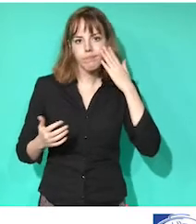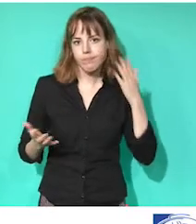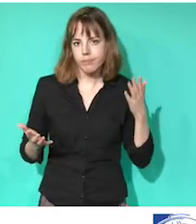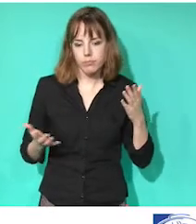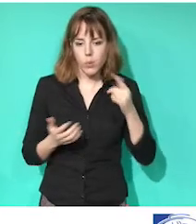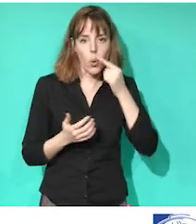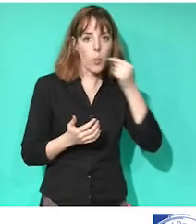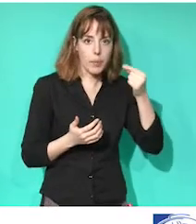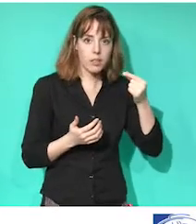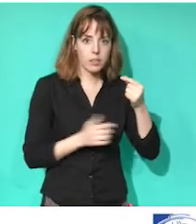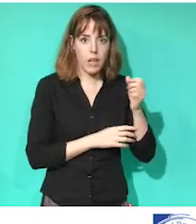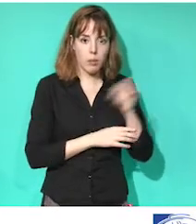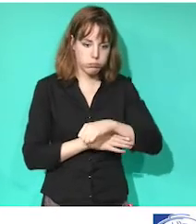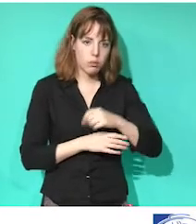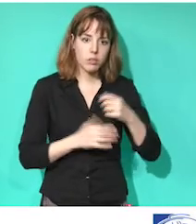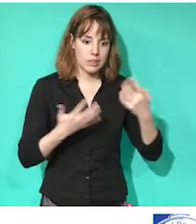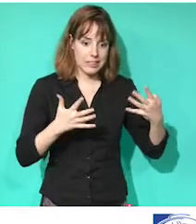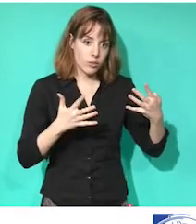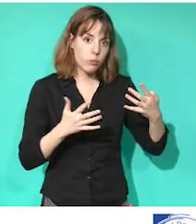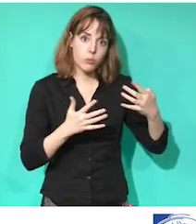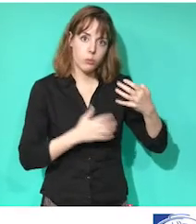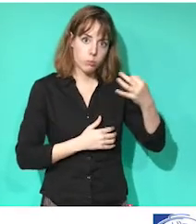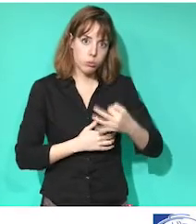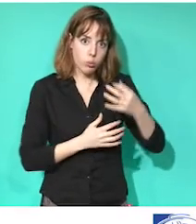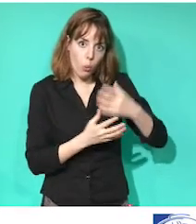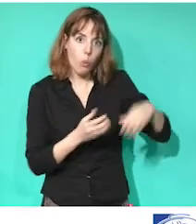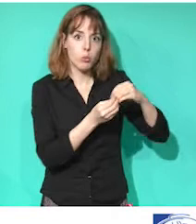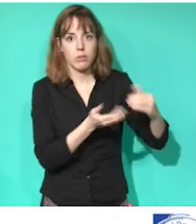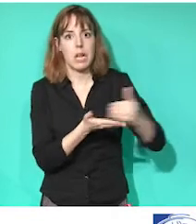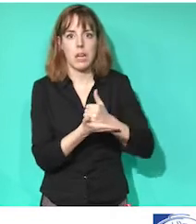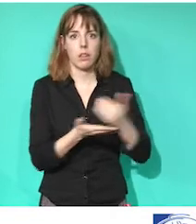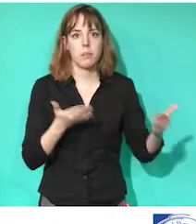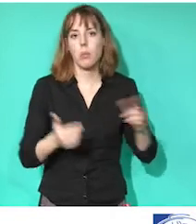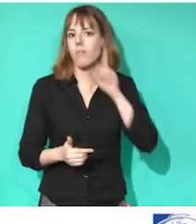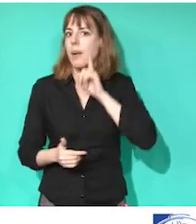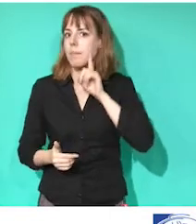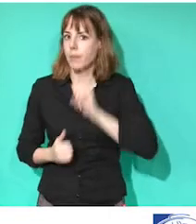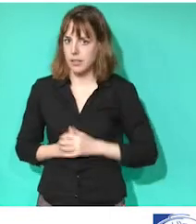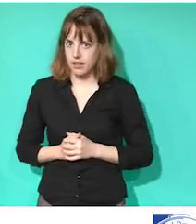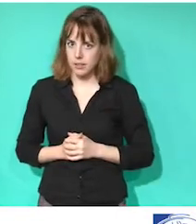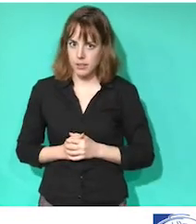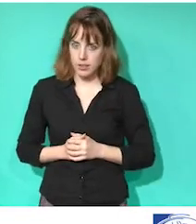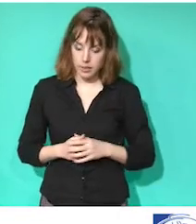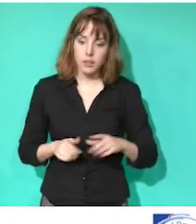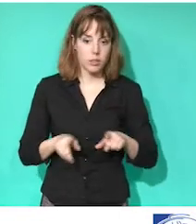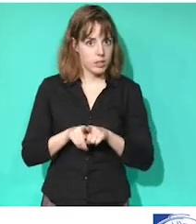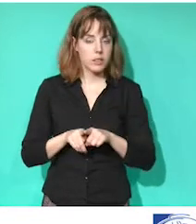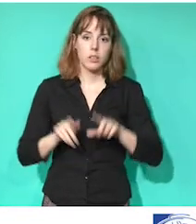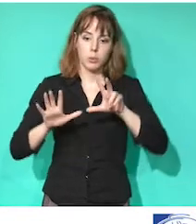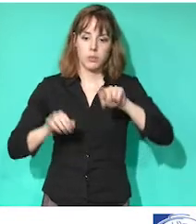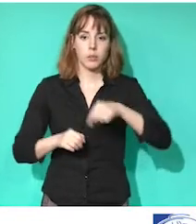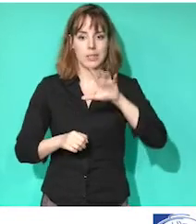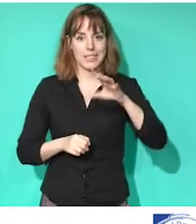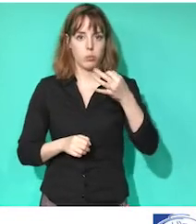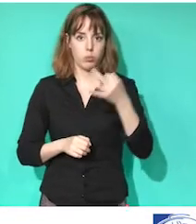hommes gagnent en moyenne 19% de plus que les femmes. Et la dernière étude APEC chiffre à 8,5% l'écart